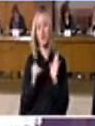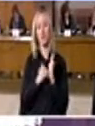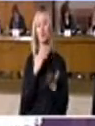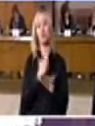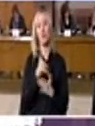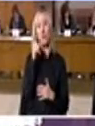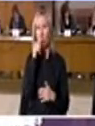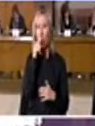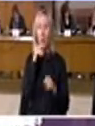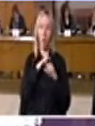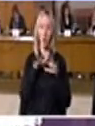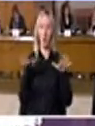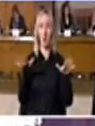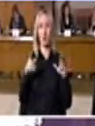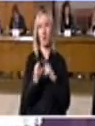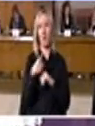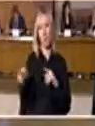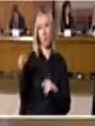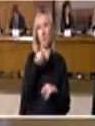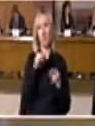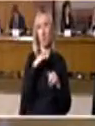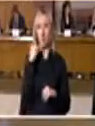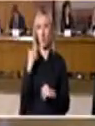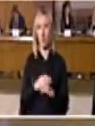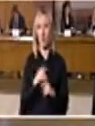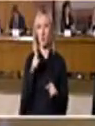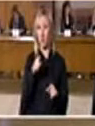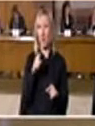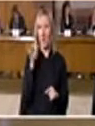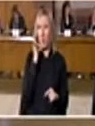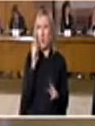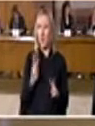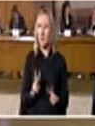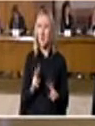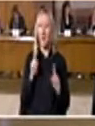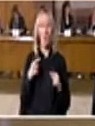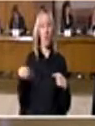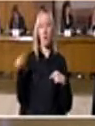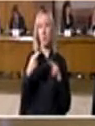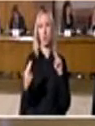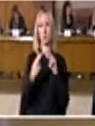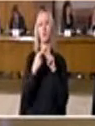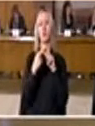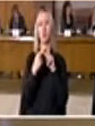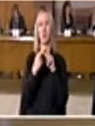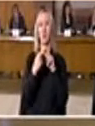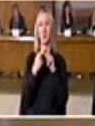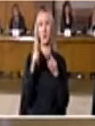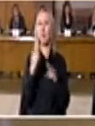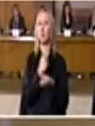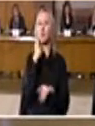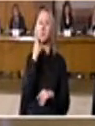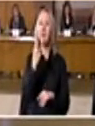veoma, veoma raširena pojava. Sa tom gorkom istinom moramo se suočiti. Ne prođe